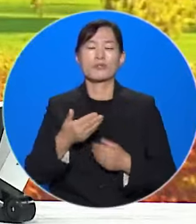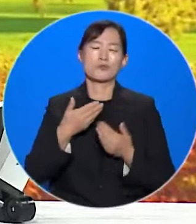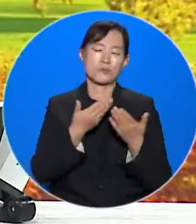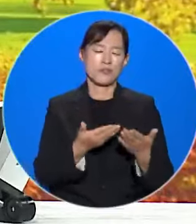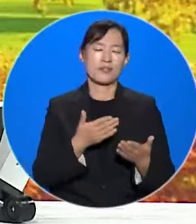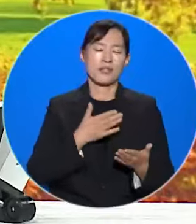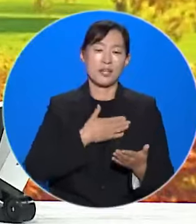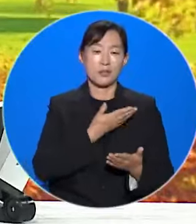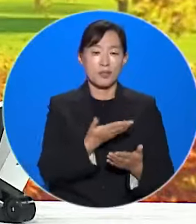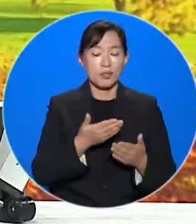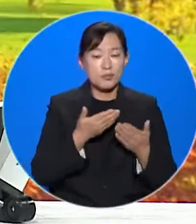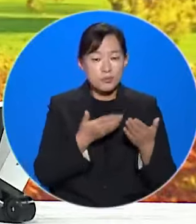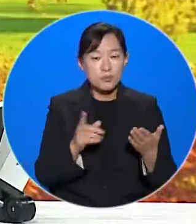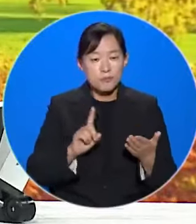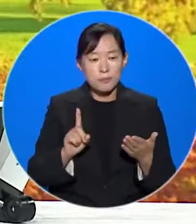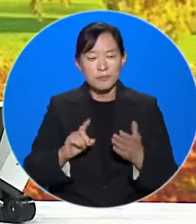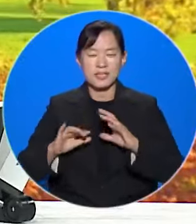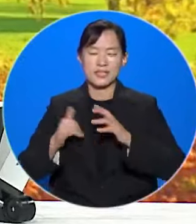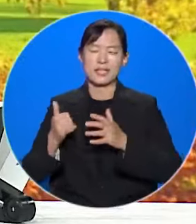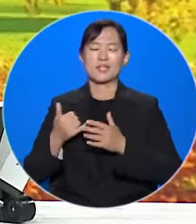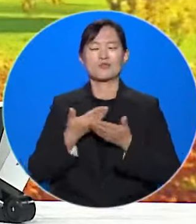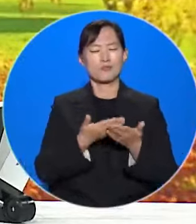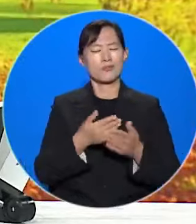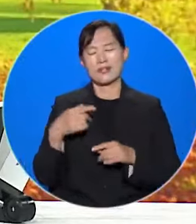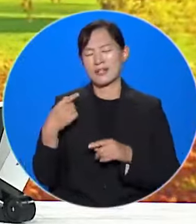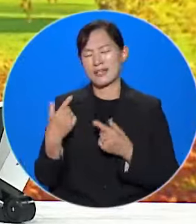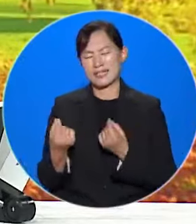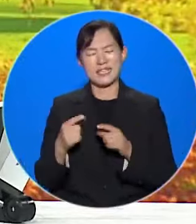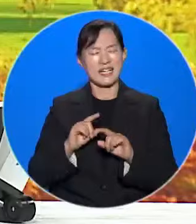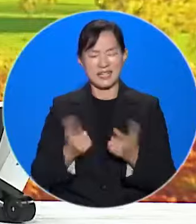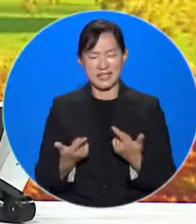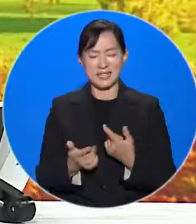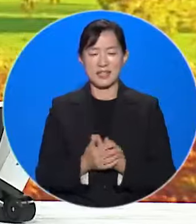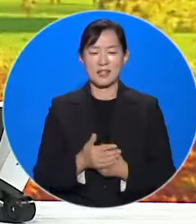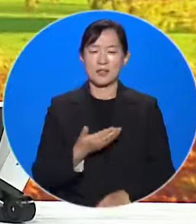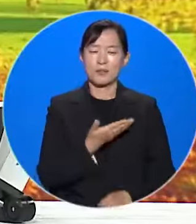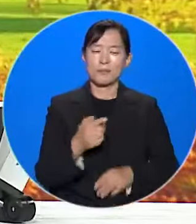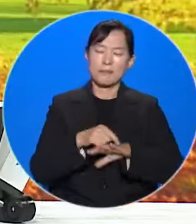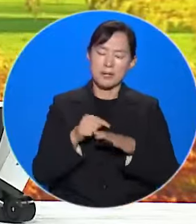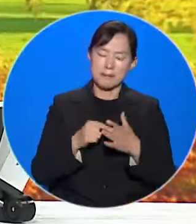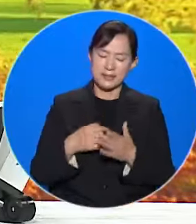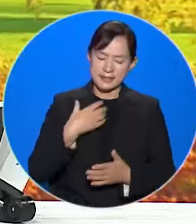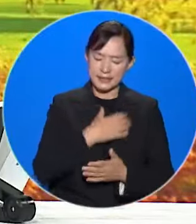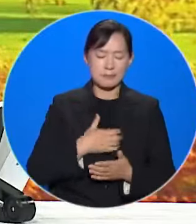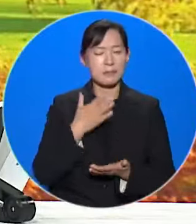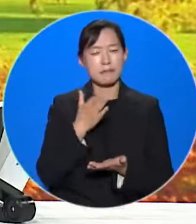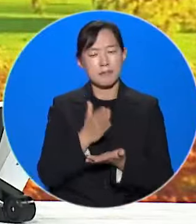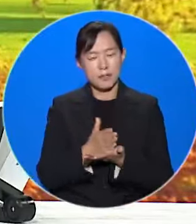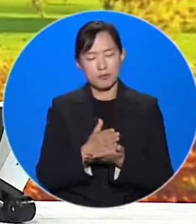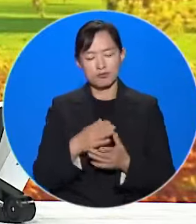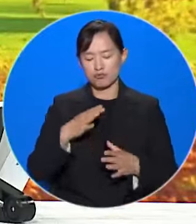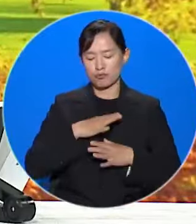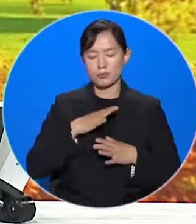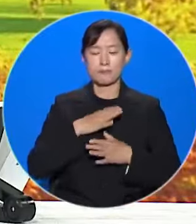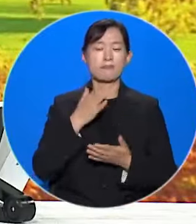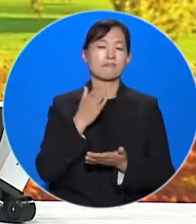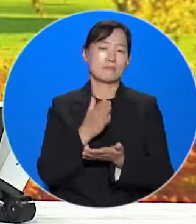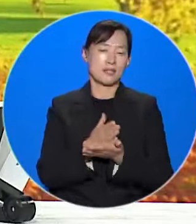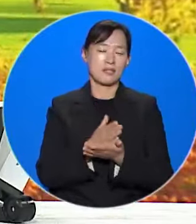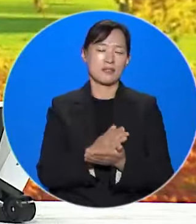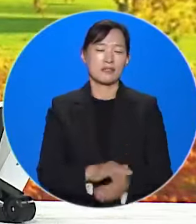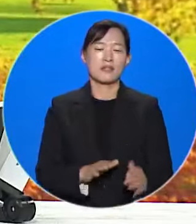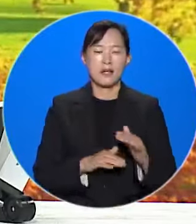주노라. 내가 아멘. 너희에게 주는 것은 세상이 주는 것과 같이 아니하니라. 아멘. 너희는 마음에 근심하지도 말고 두려워하지도